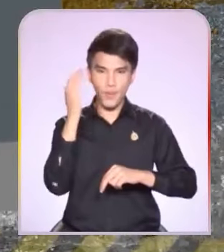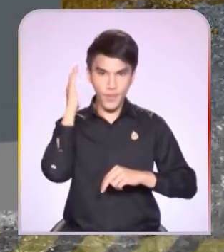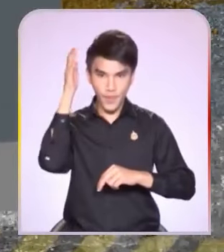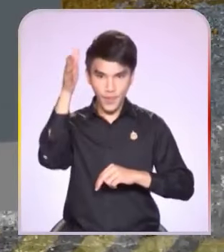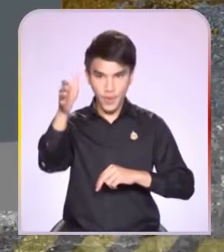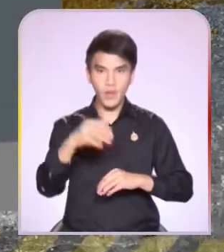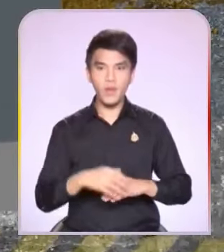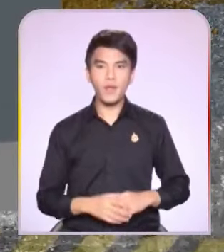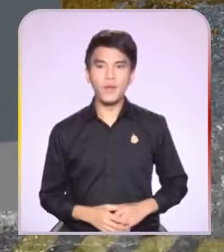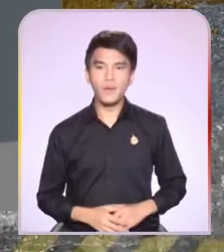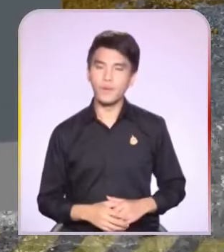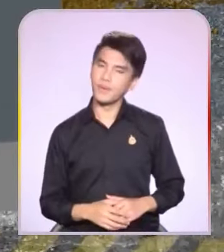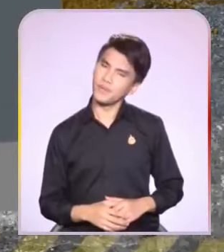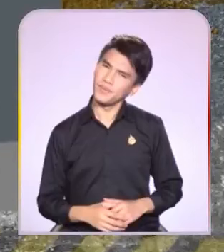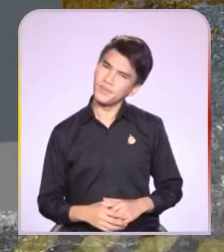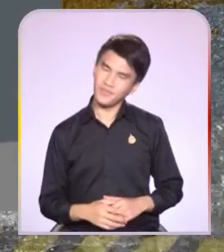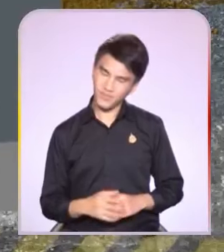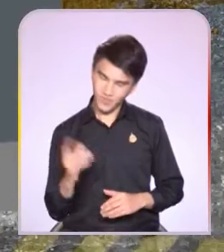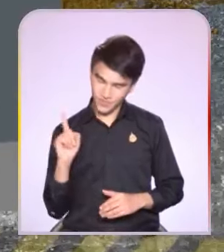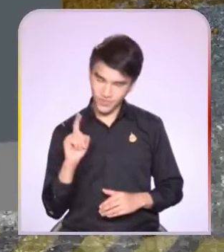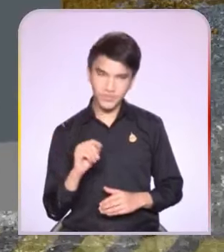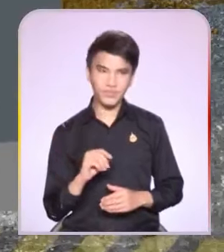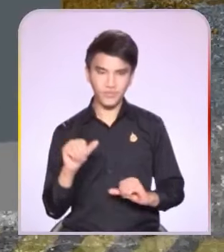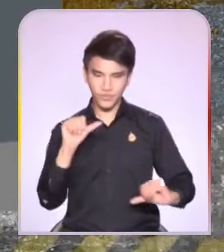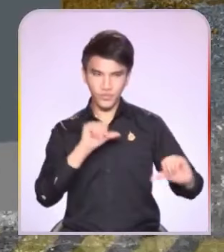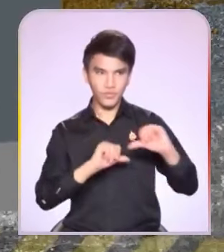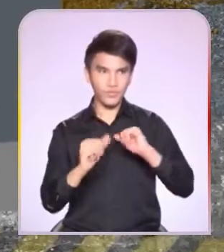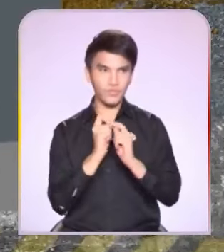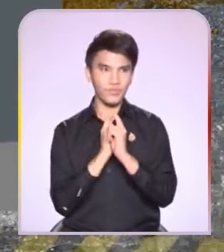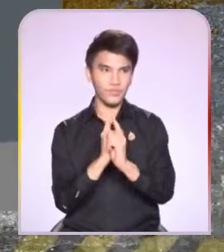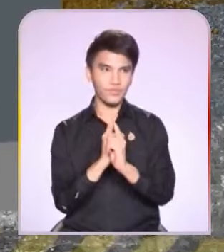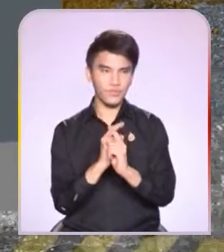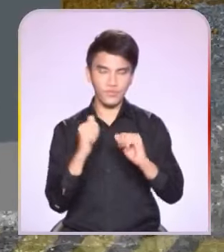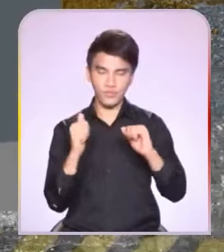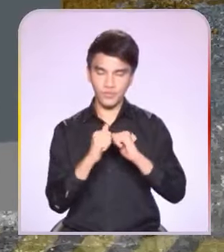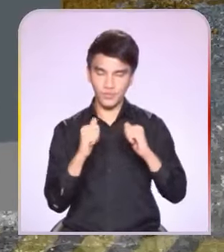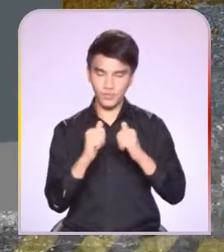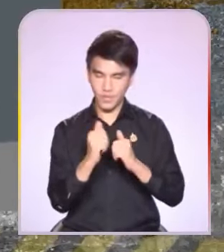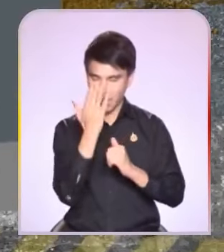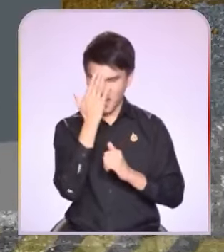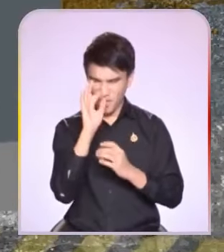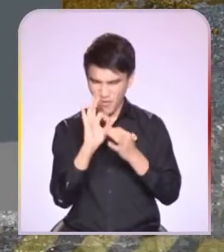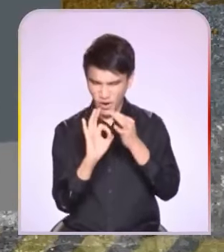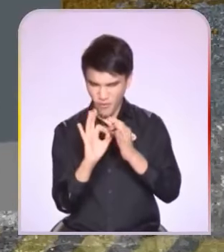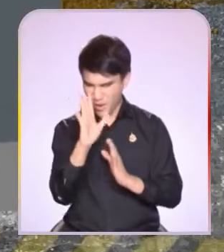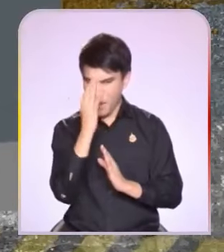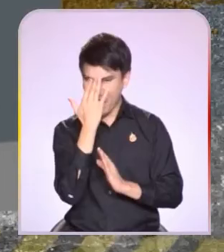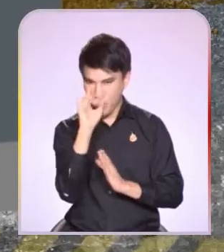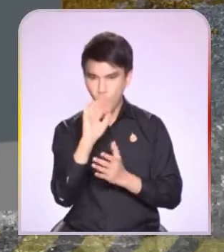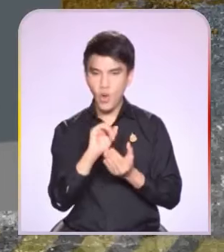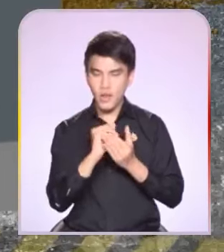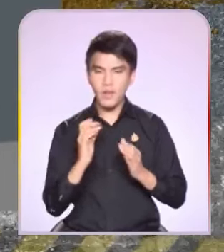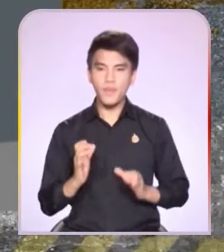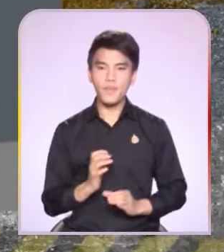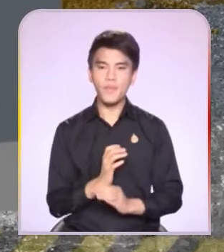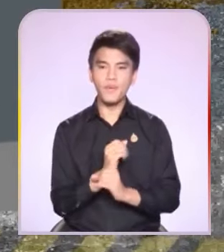ครับโดยยึดหลักนิติวิทยาศาสตร์ว่าอะไรเป็นชนวนให้เกิดประกายไฟลุกลามขึ้นมาเพื่อส